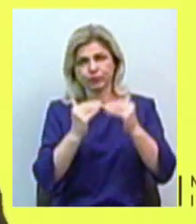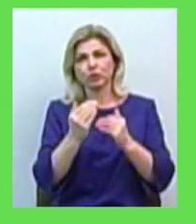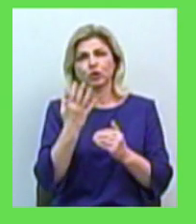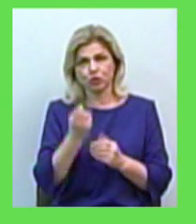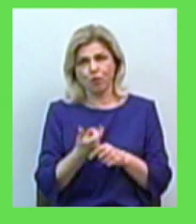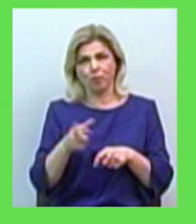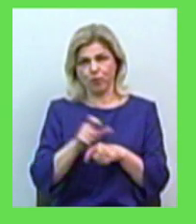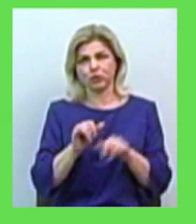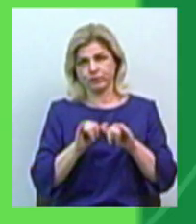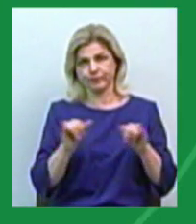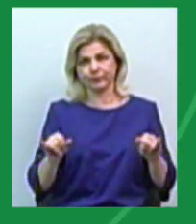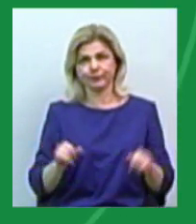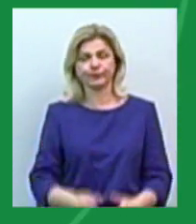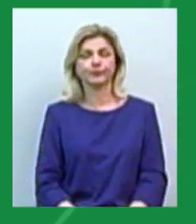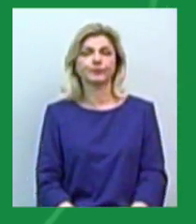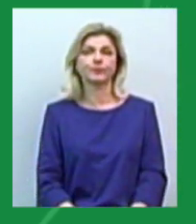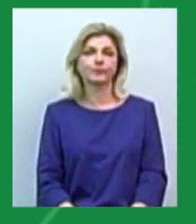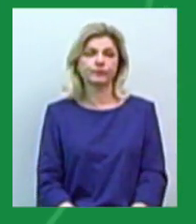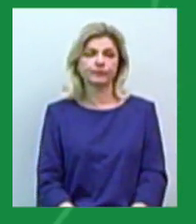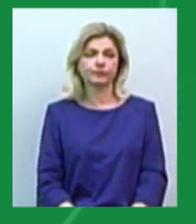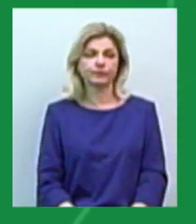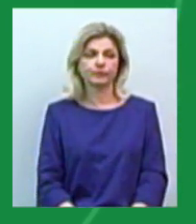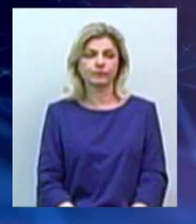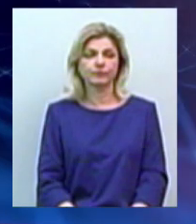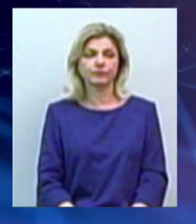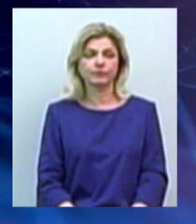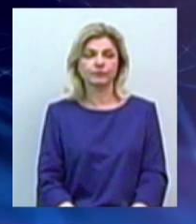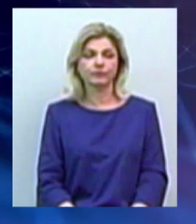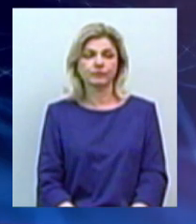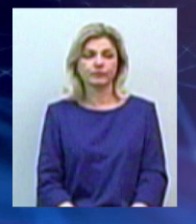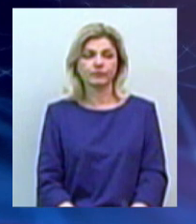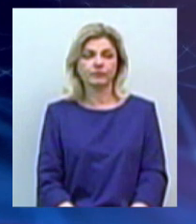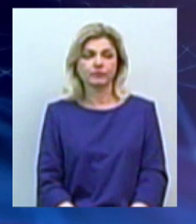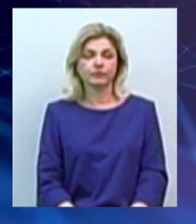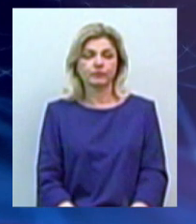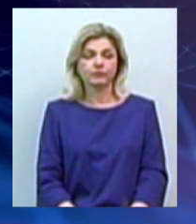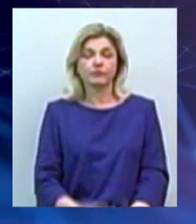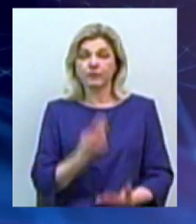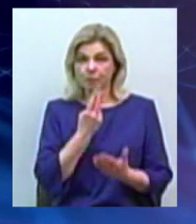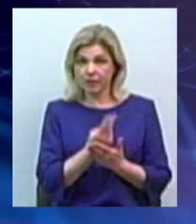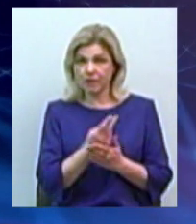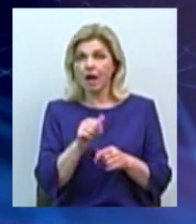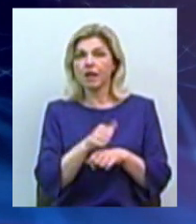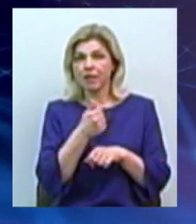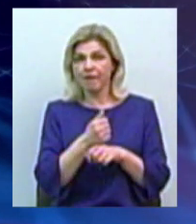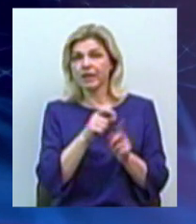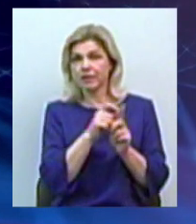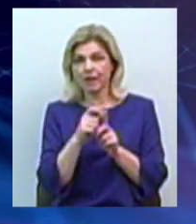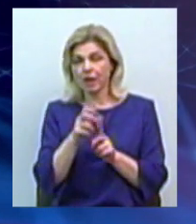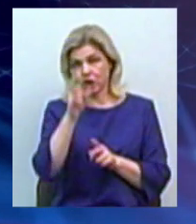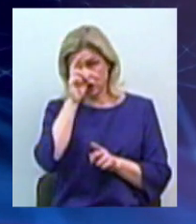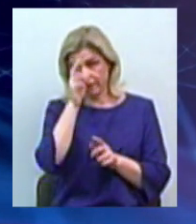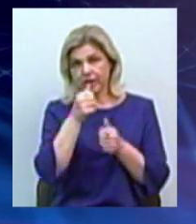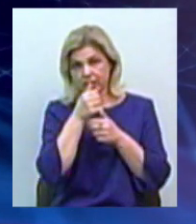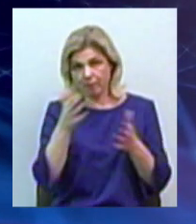обертів. Ну, бачите, основна теза та сама. Держава не може